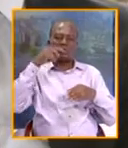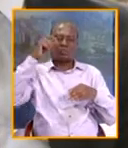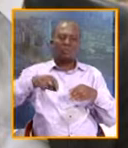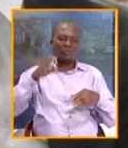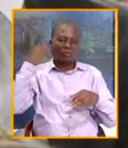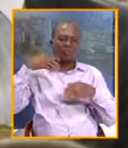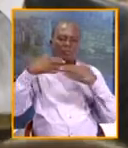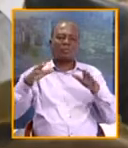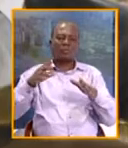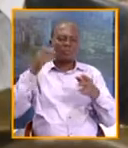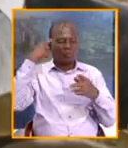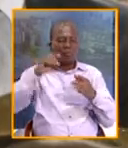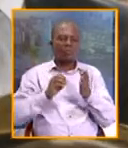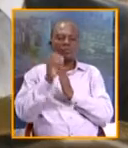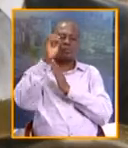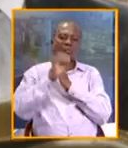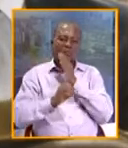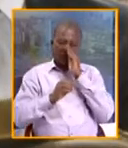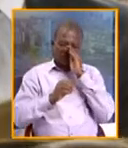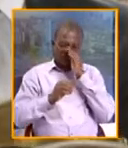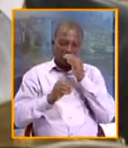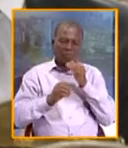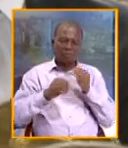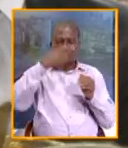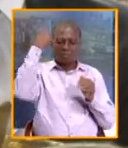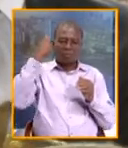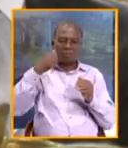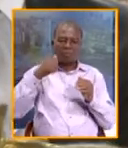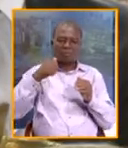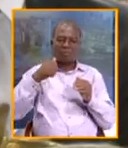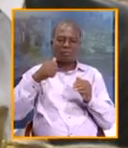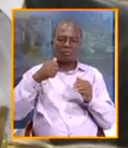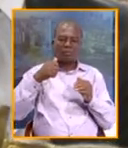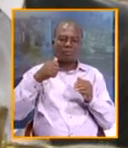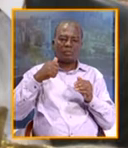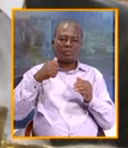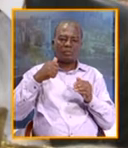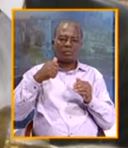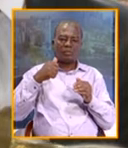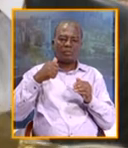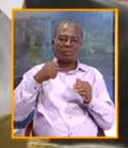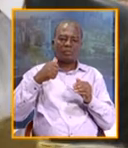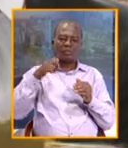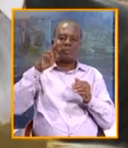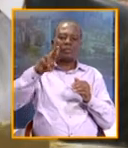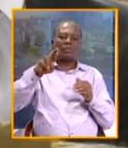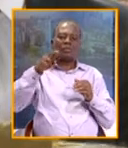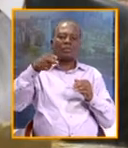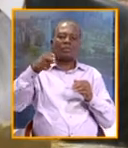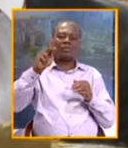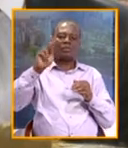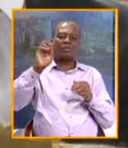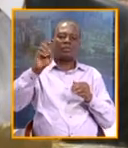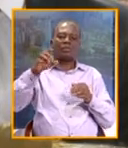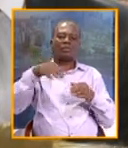terminés pour octobre parce que bien évidemment le rhdp avait choisi son